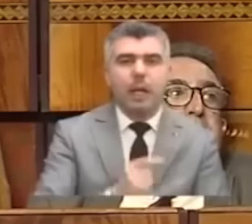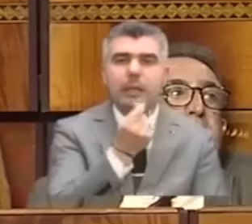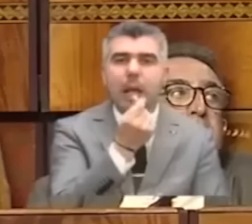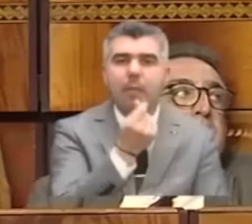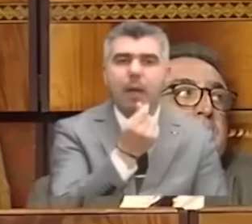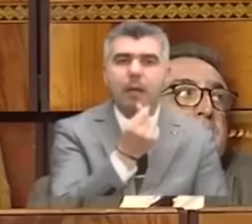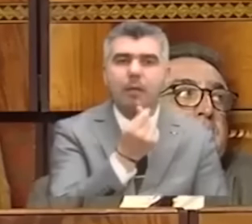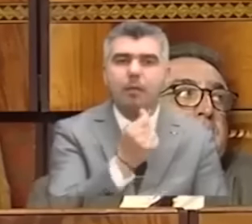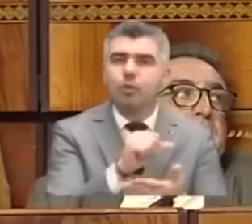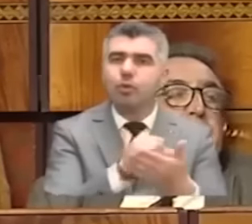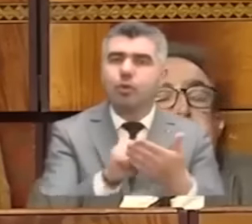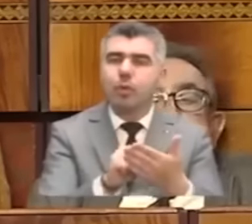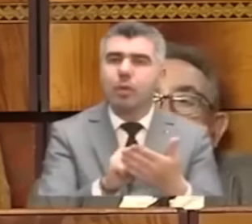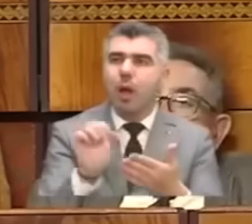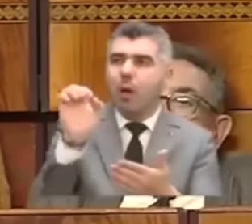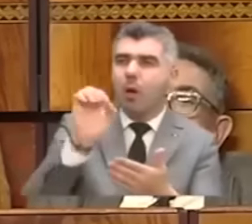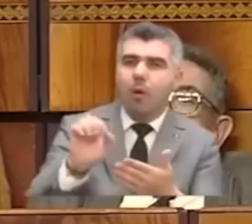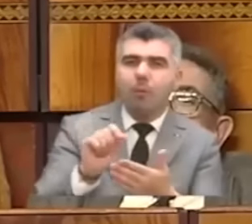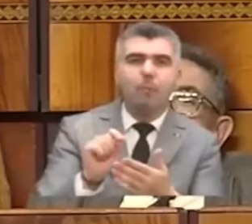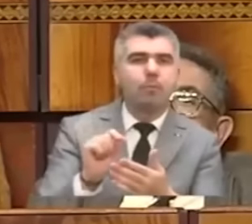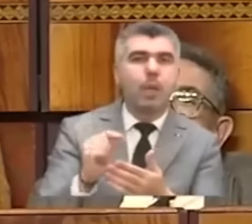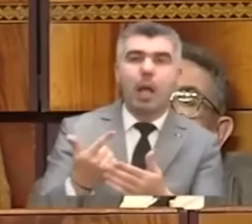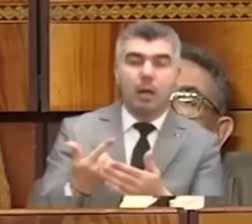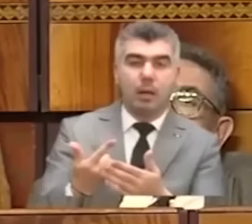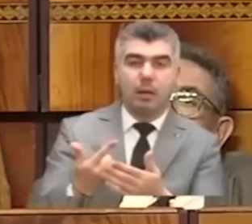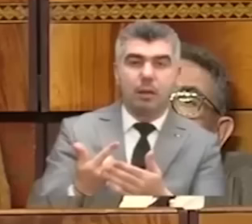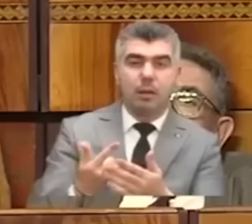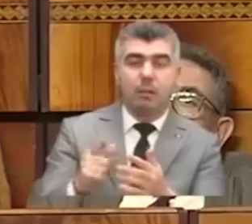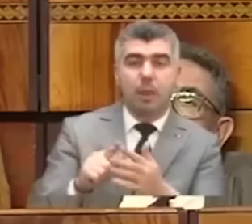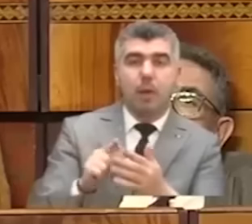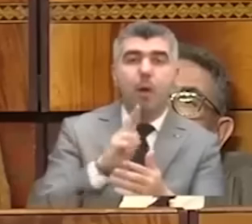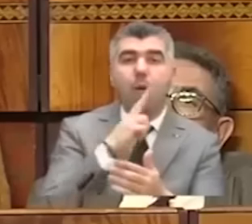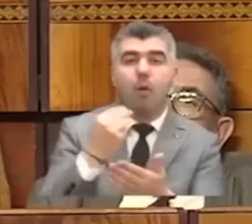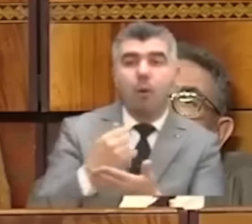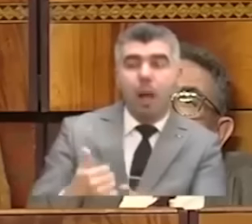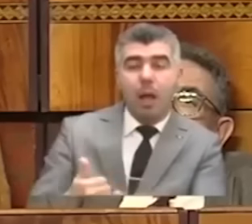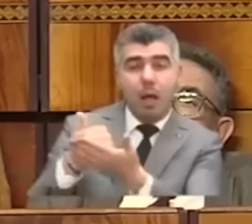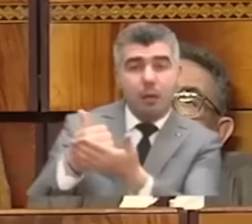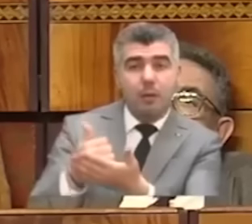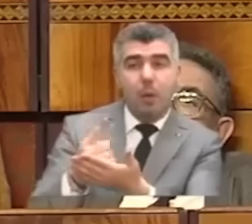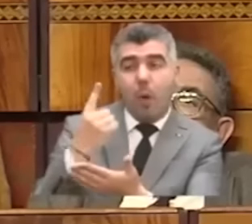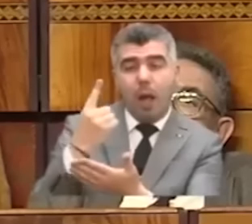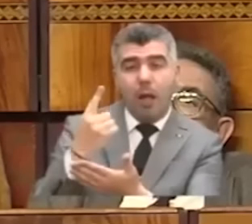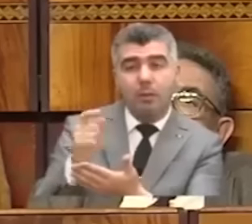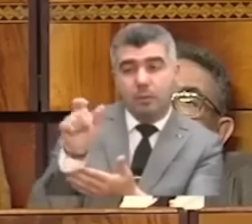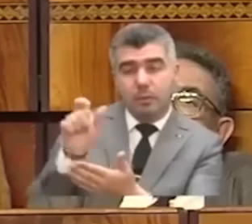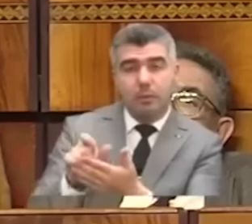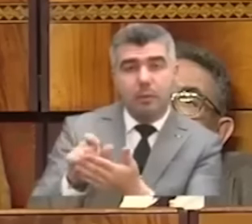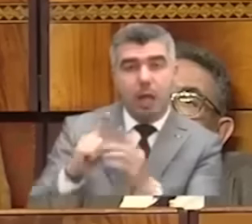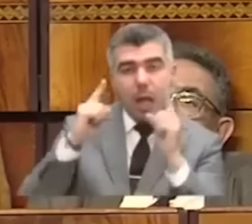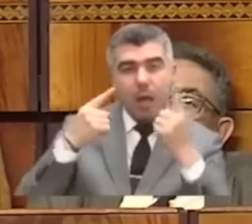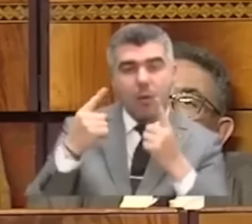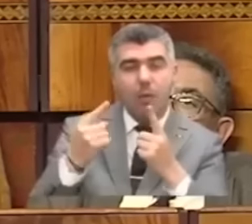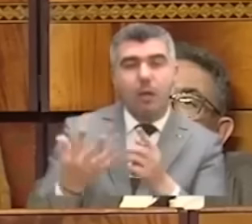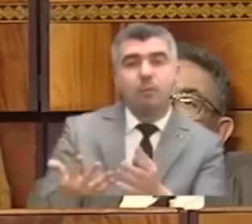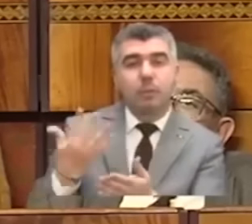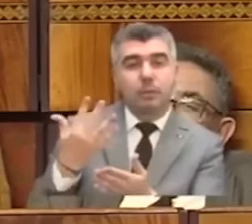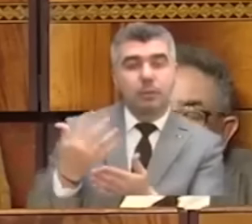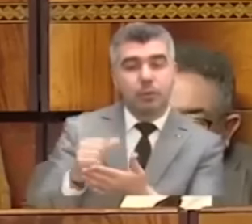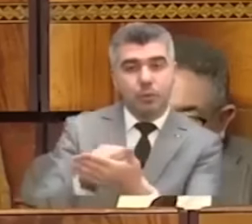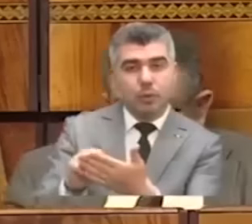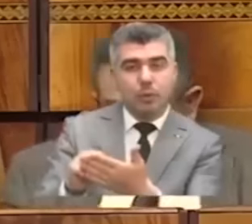ديال الخرفان، لأنه إذا كانت الدولة تعطي 500 درهم لأعلى كل راس تاع الغنم، وإذا كان